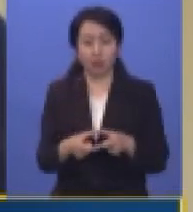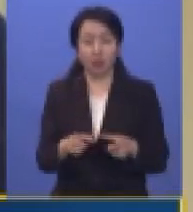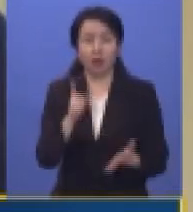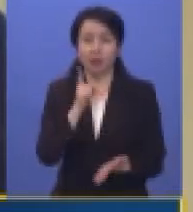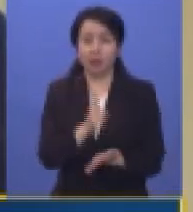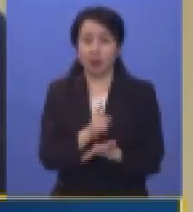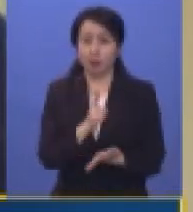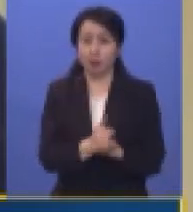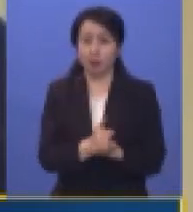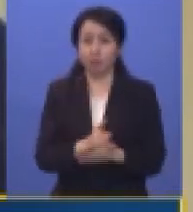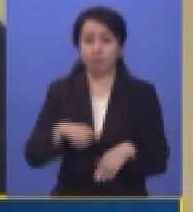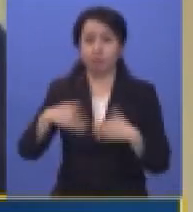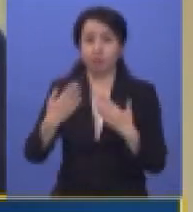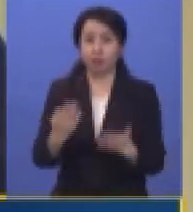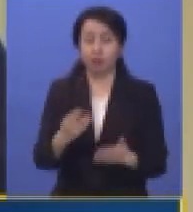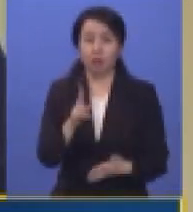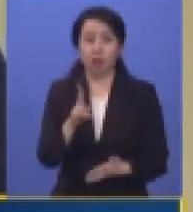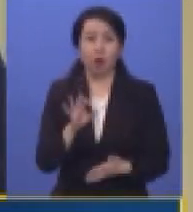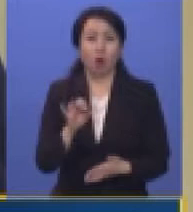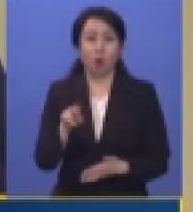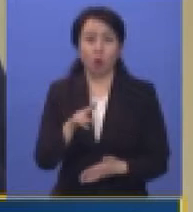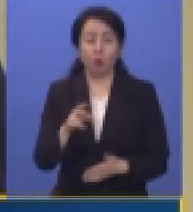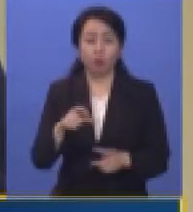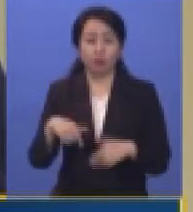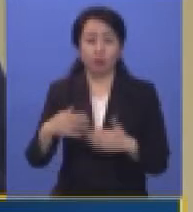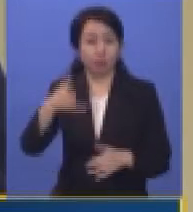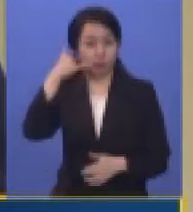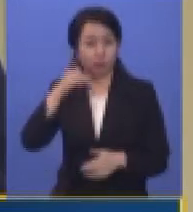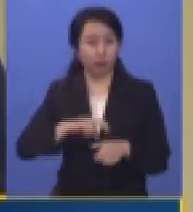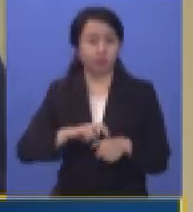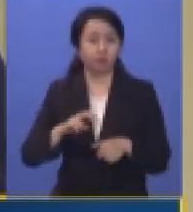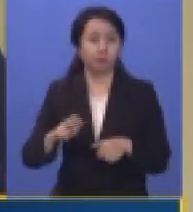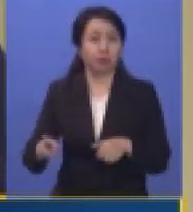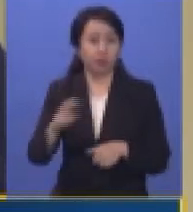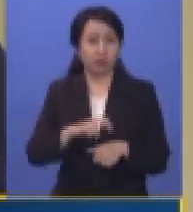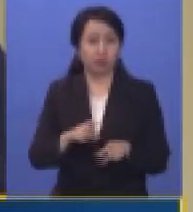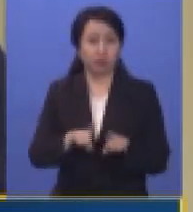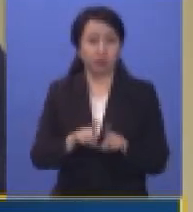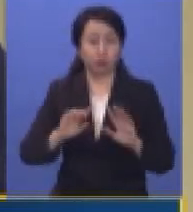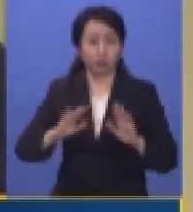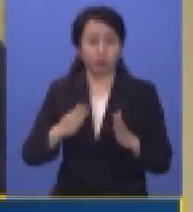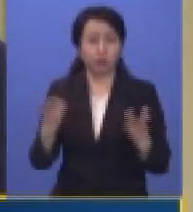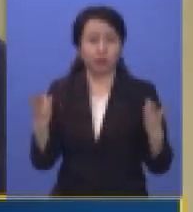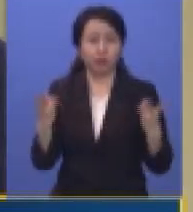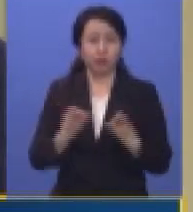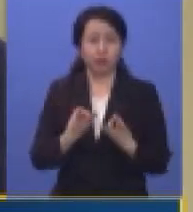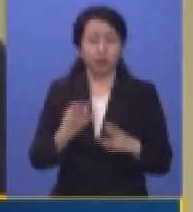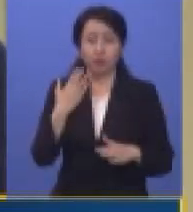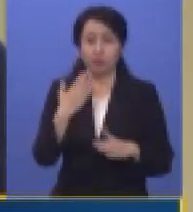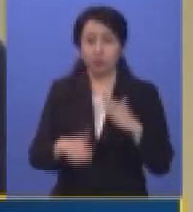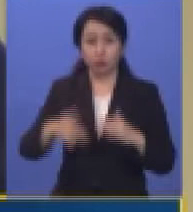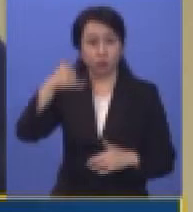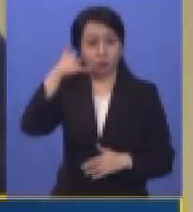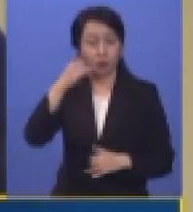требовать передачи кодов доступа, приходящие на ваш мобильный телефон. В таких случаях необходимо прекратить